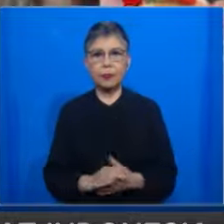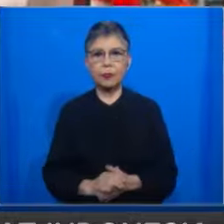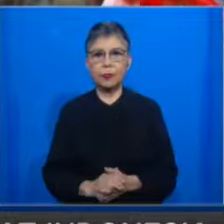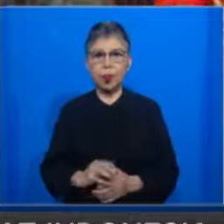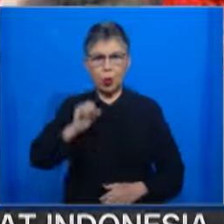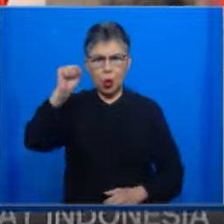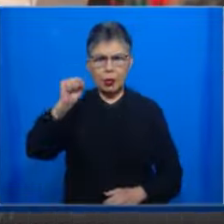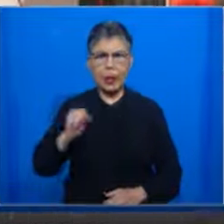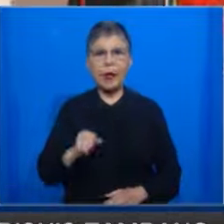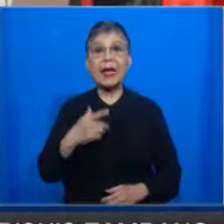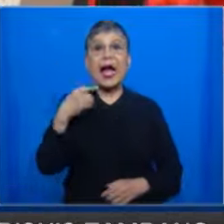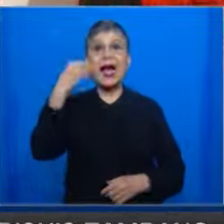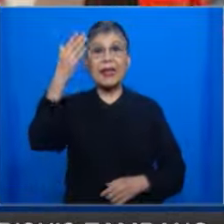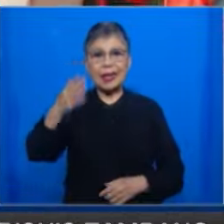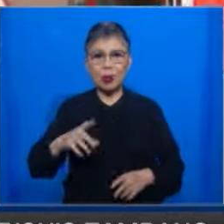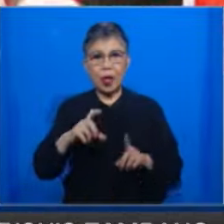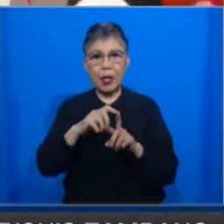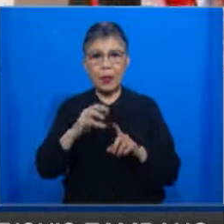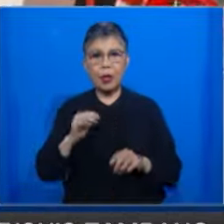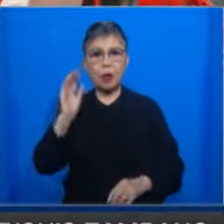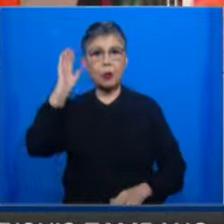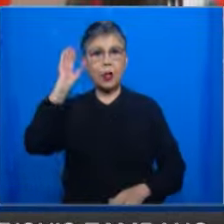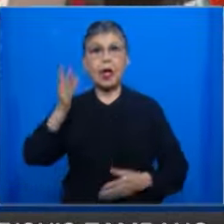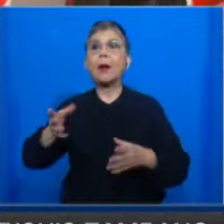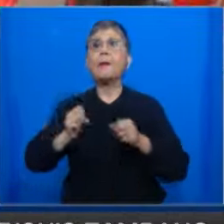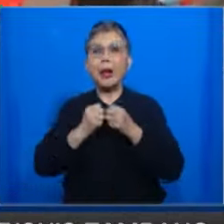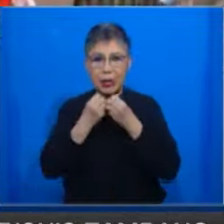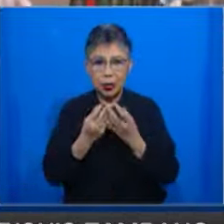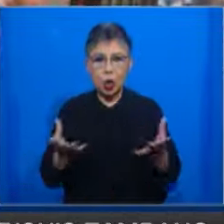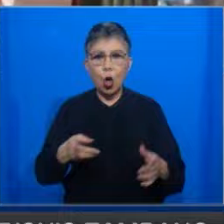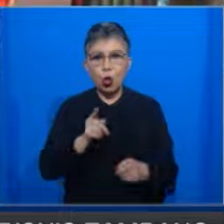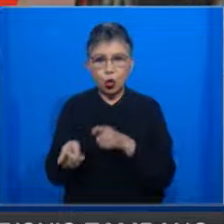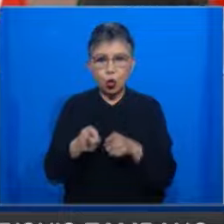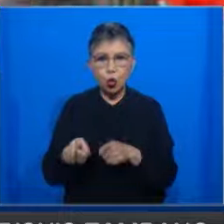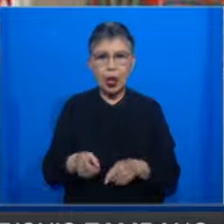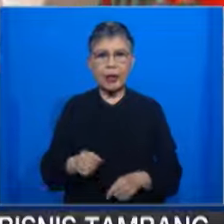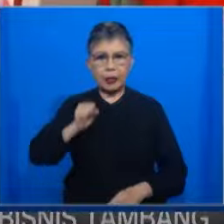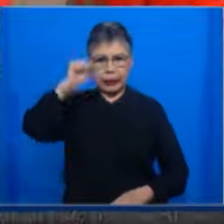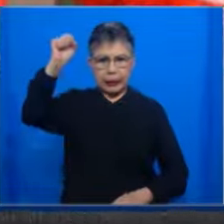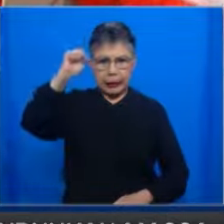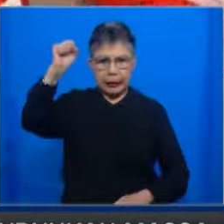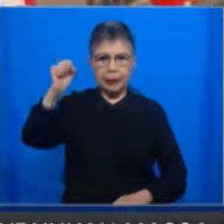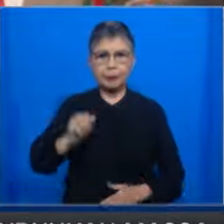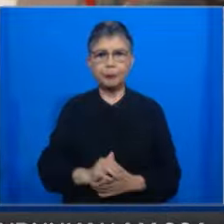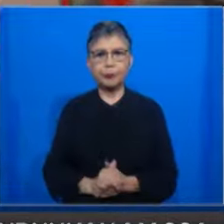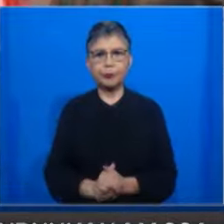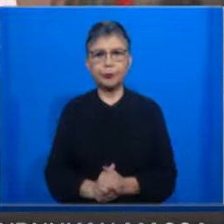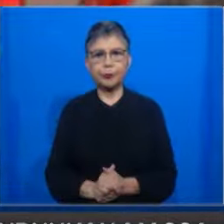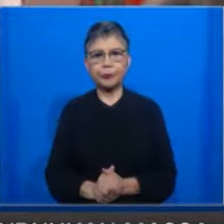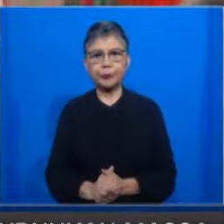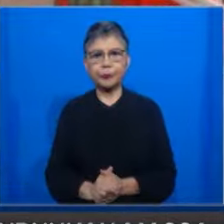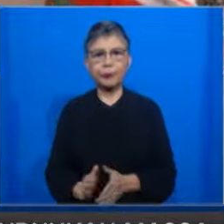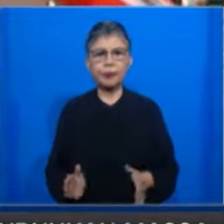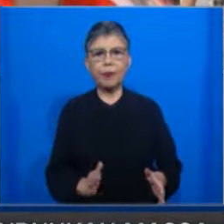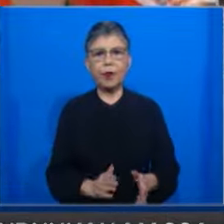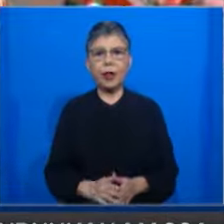rasa sampai pihak DPR RI ini mendengarkan dan juga mengabulkan tuntutan-tuntutan yang memang disampaikan. Meski begitu, Reza Rahadian